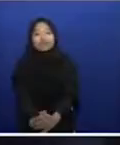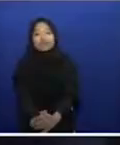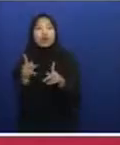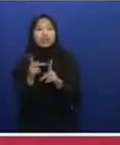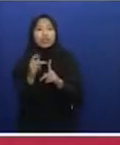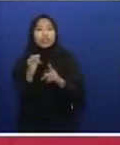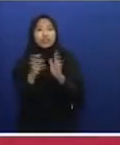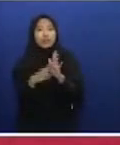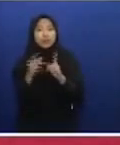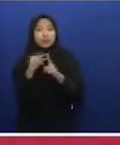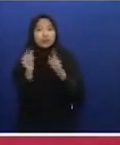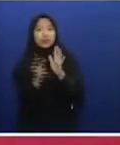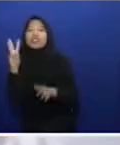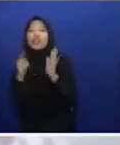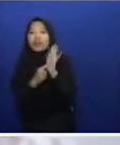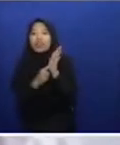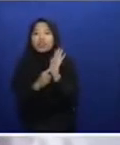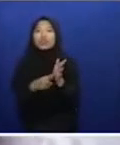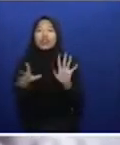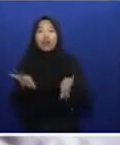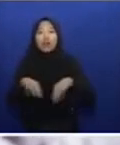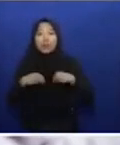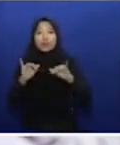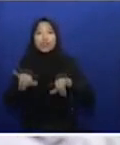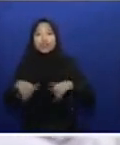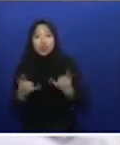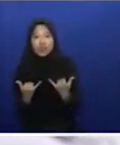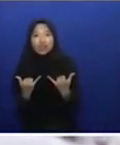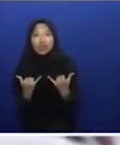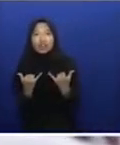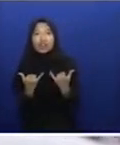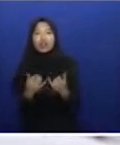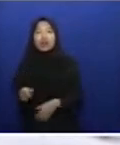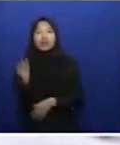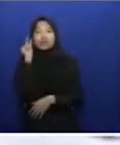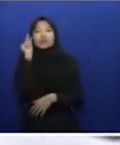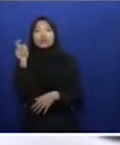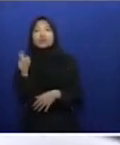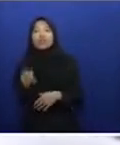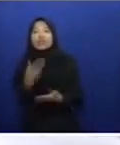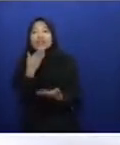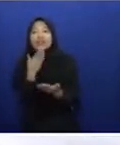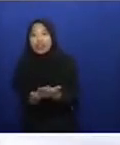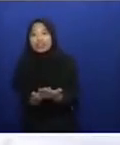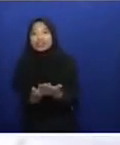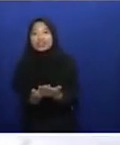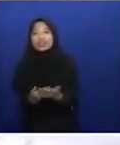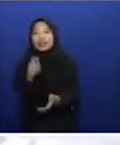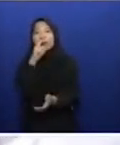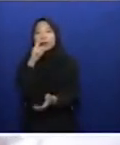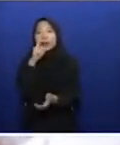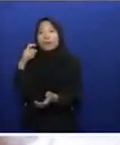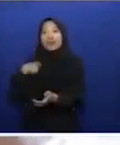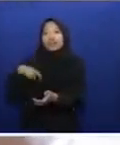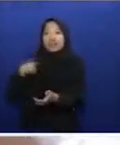Terima kasih, Pak. Sebagai ucapan terima kasih karena sudah hadir di sini membersamai kita